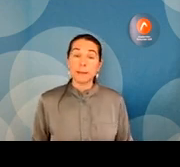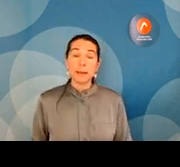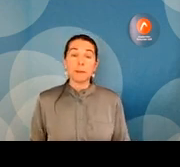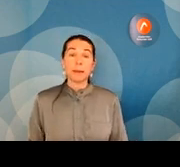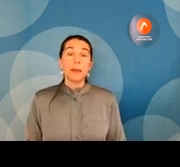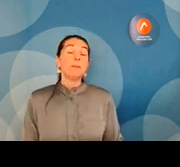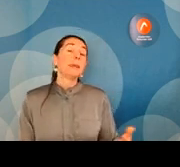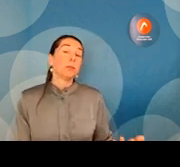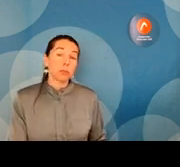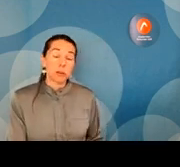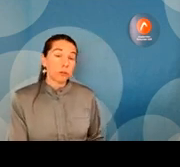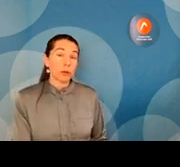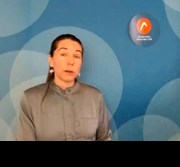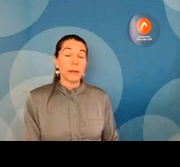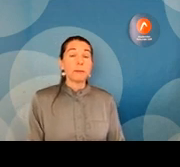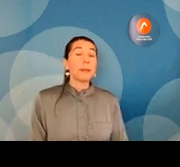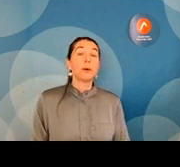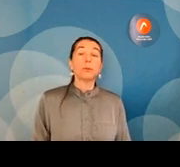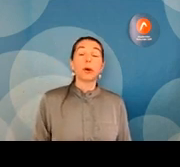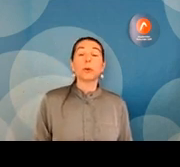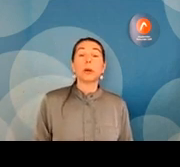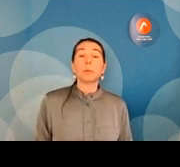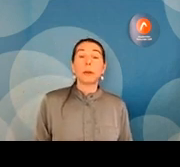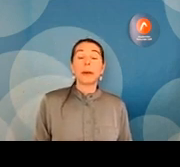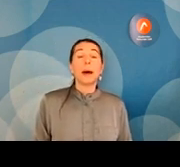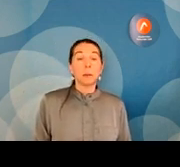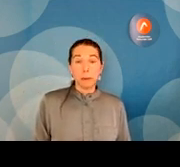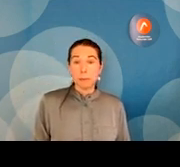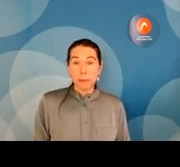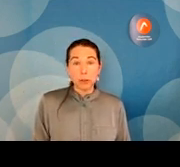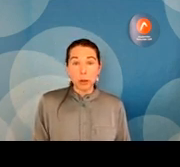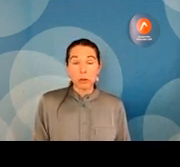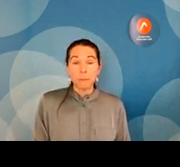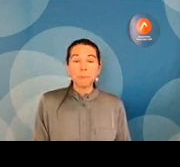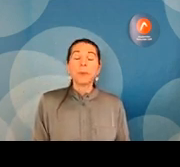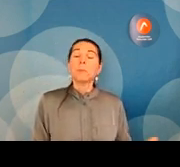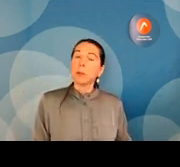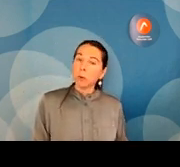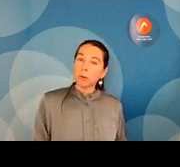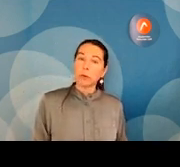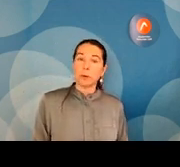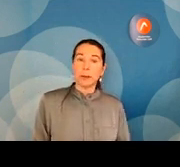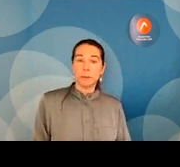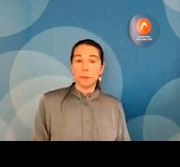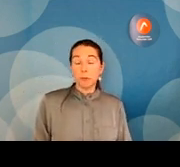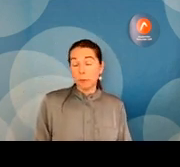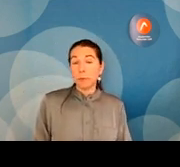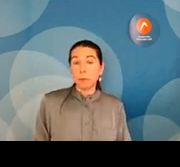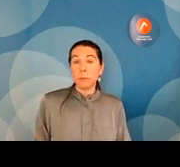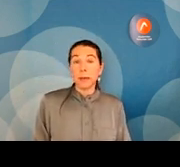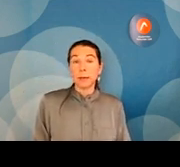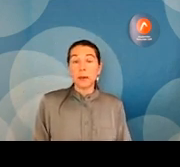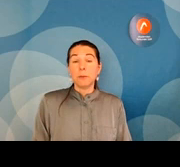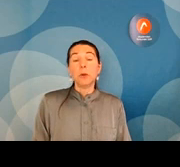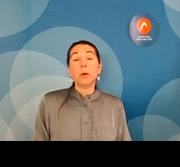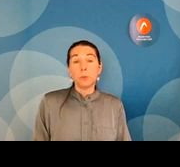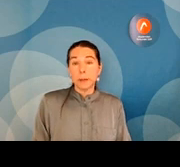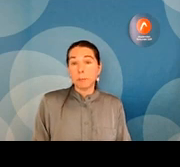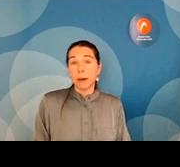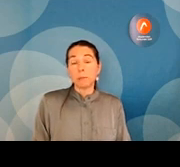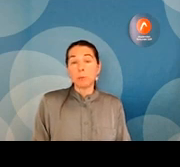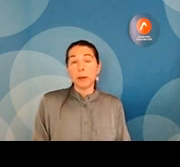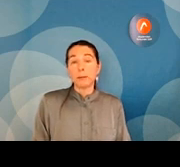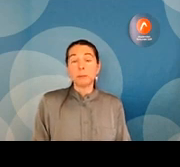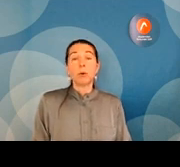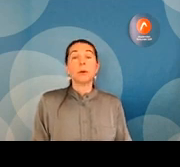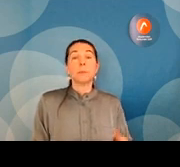privata näringslivet. Vilket såklart även det ofta har att göra med arbetsmiljön. Men också liksom med